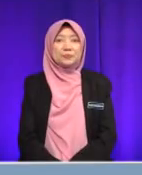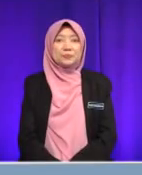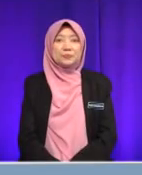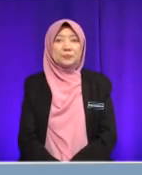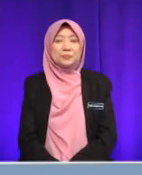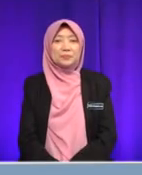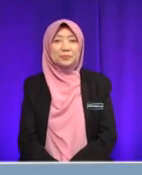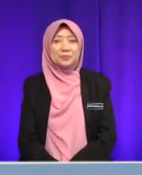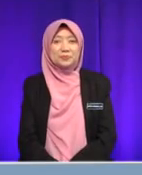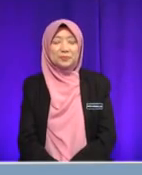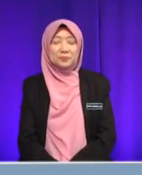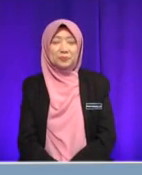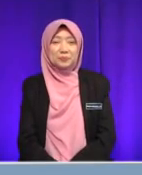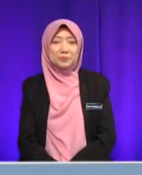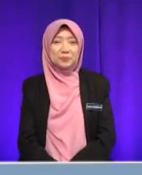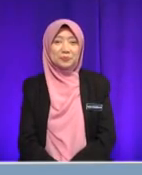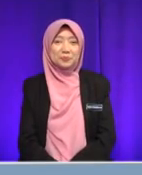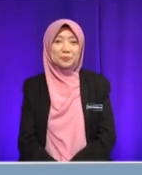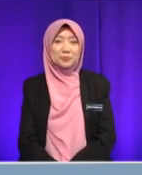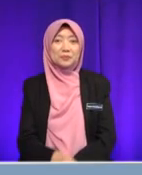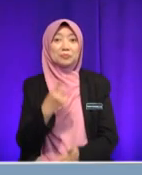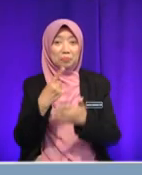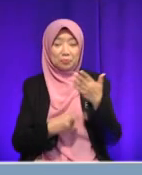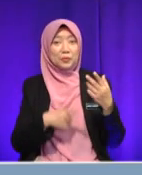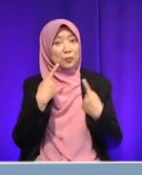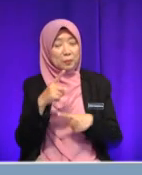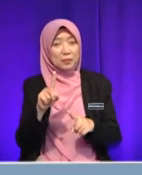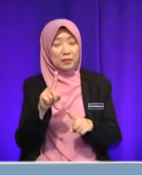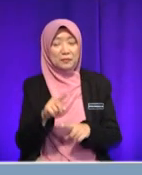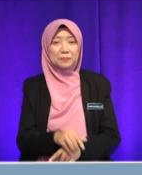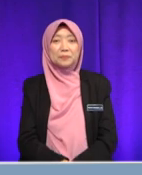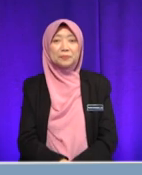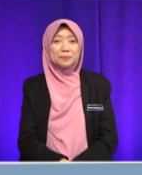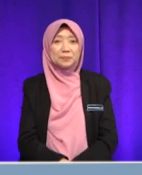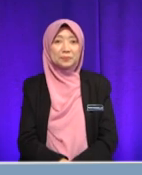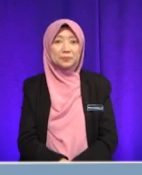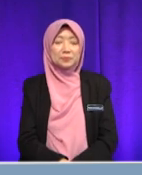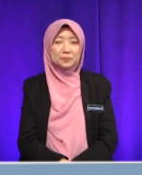Ya. Okey, apakah jawapan Ain? Tentukan yang mana satu objek?